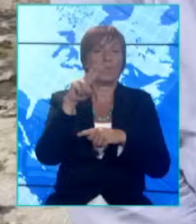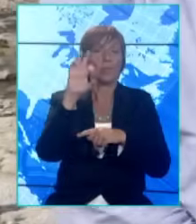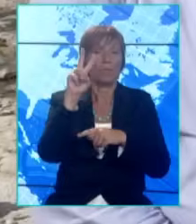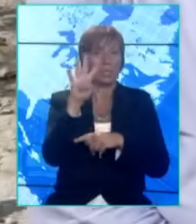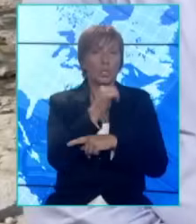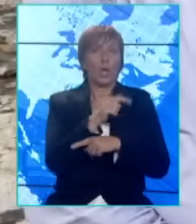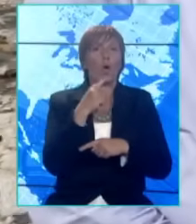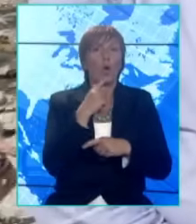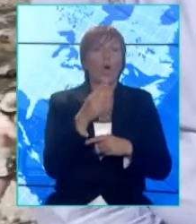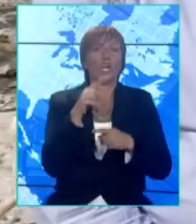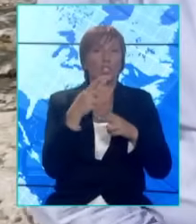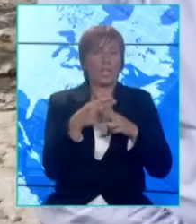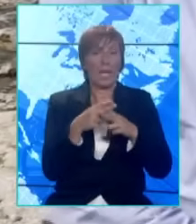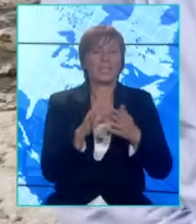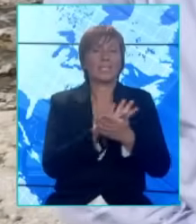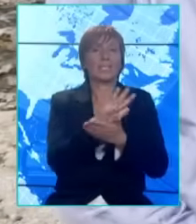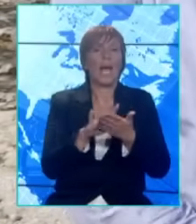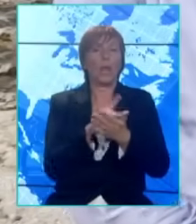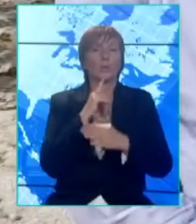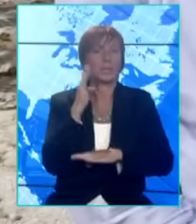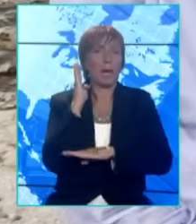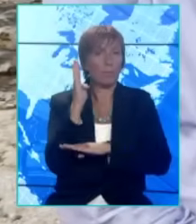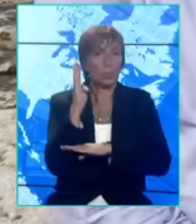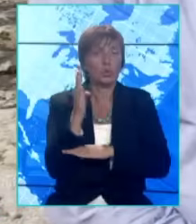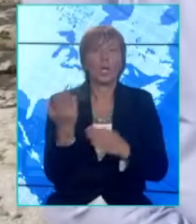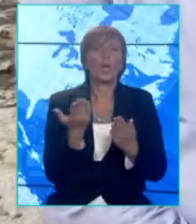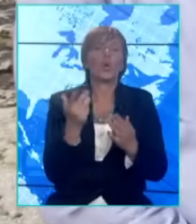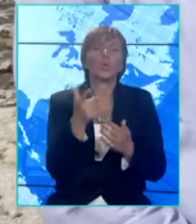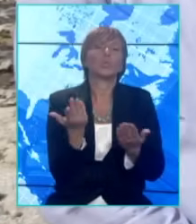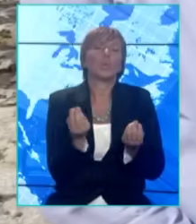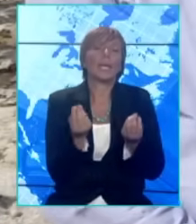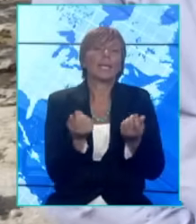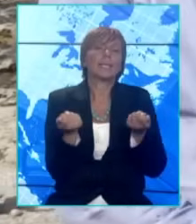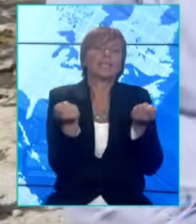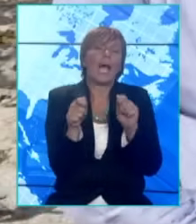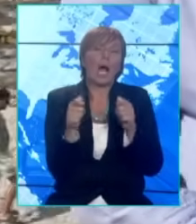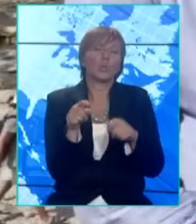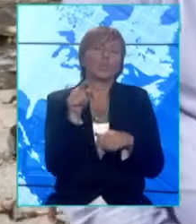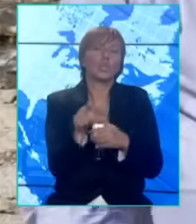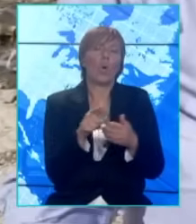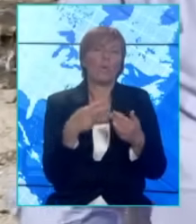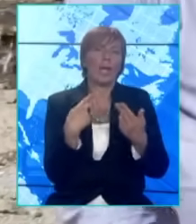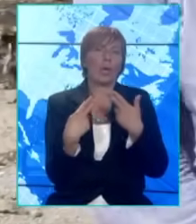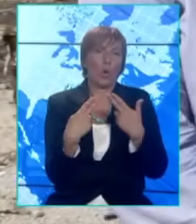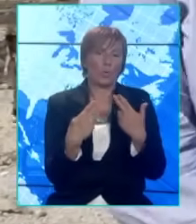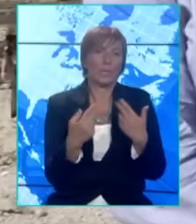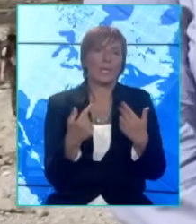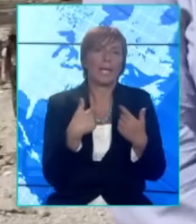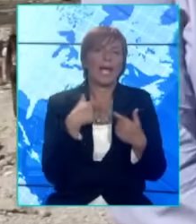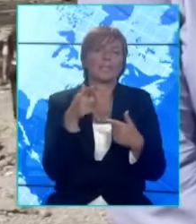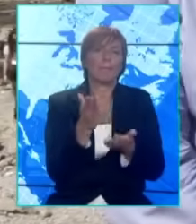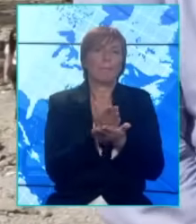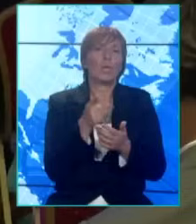koja također upravo nosi naziv Dijalog za budućnost, je li tako? Evo, koji su neki zaključci ove konferencije? A evo, upravo sam bio na